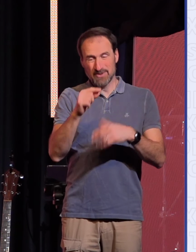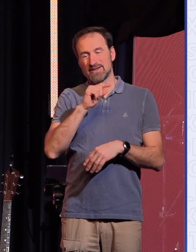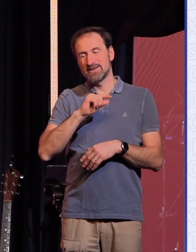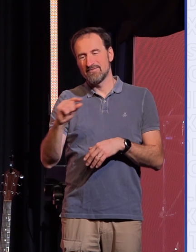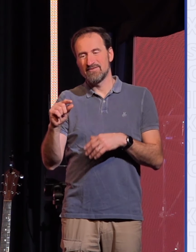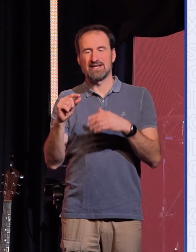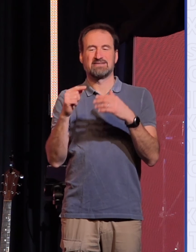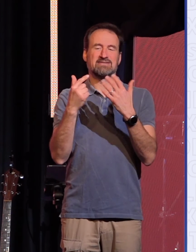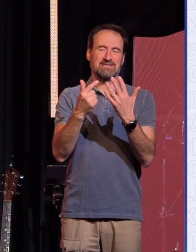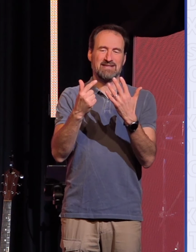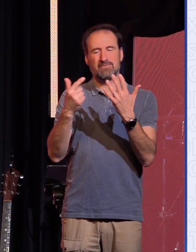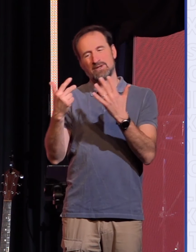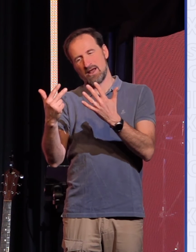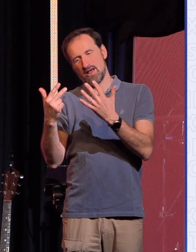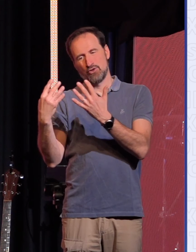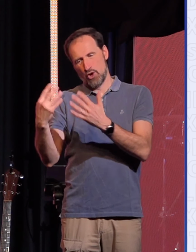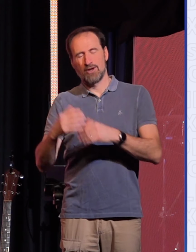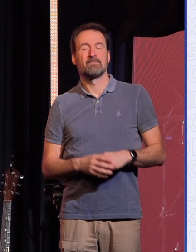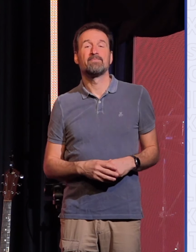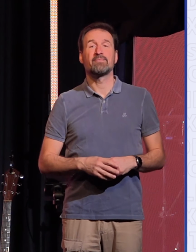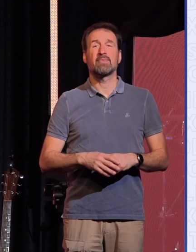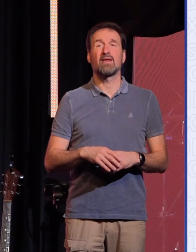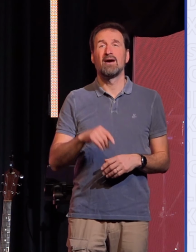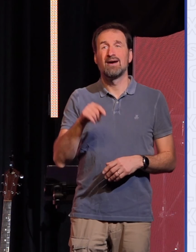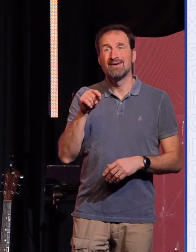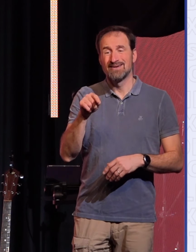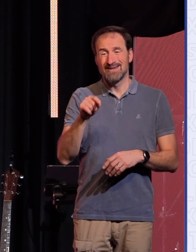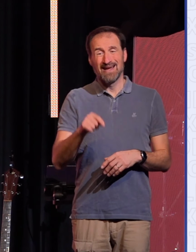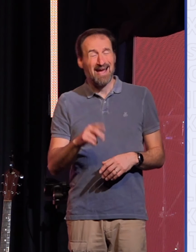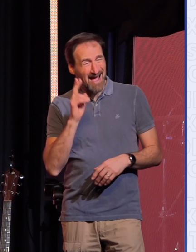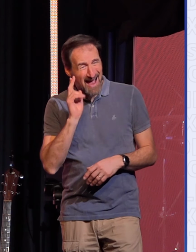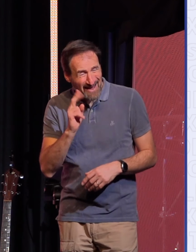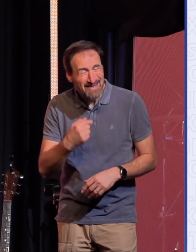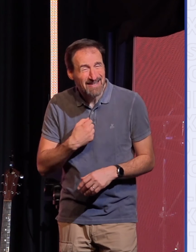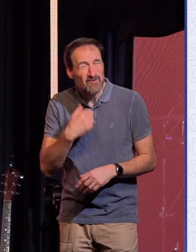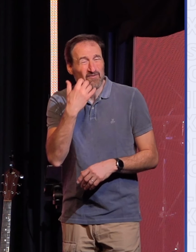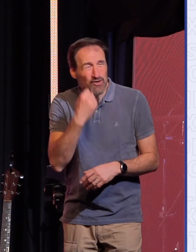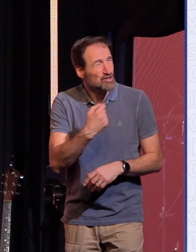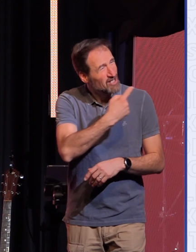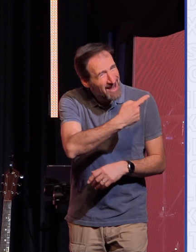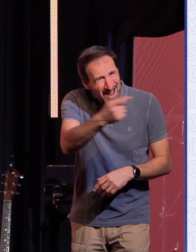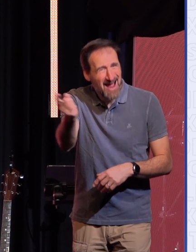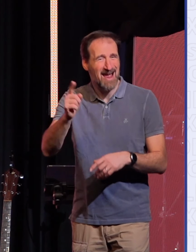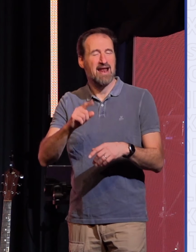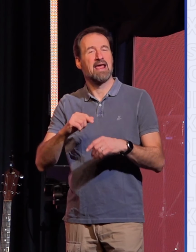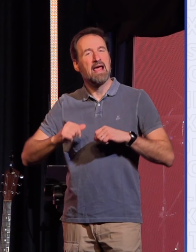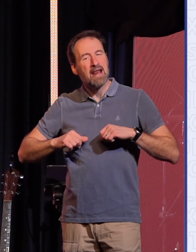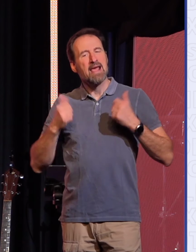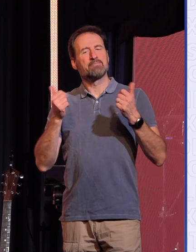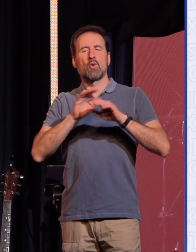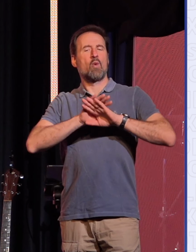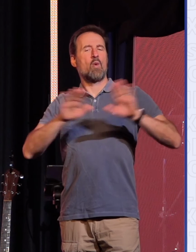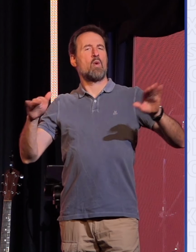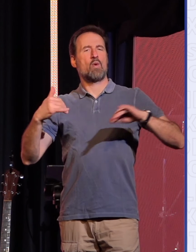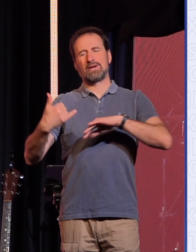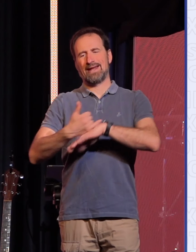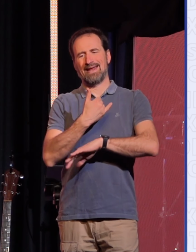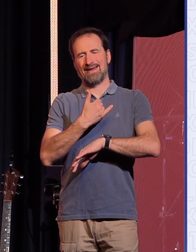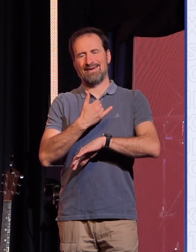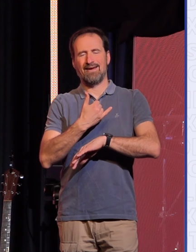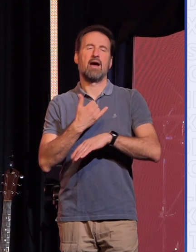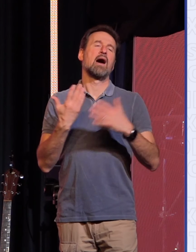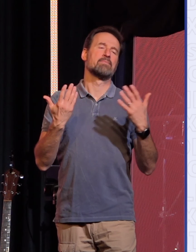9 lesen wir. Ich wünschte zwar, jeder würde wie ich ehelos leben, Aber jeder hat von Gott eine besondere Gabe